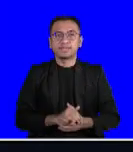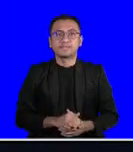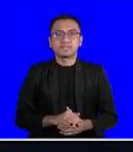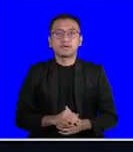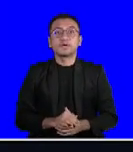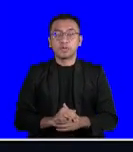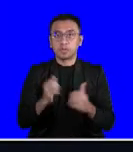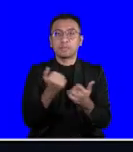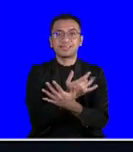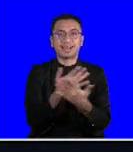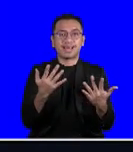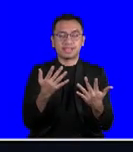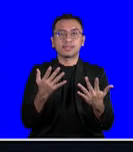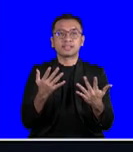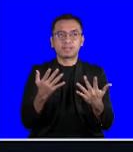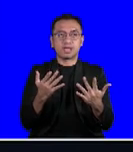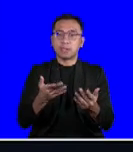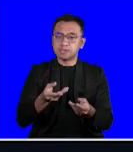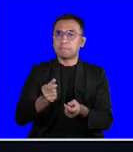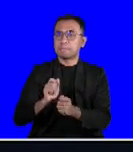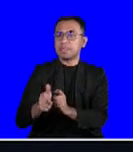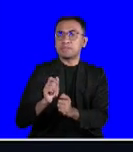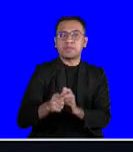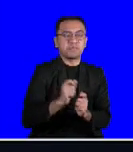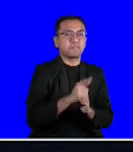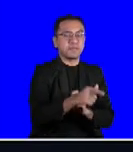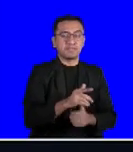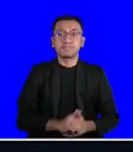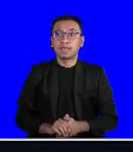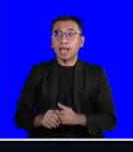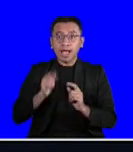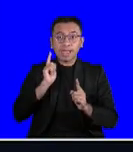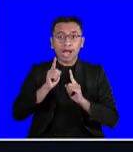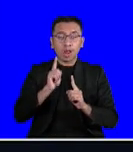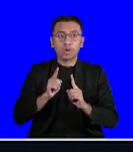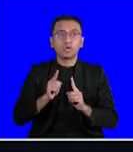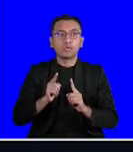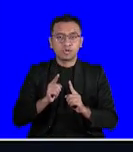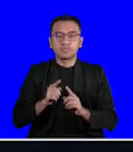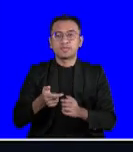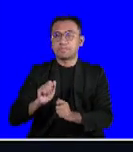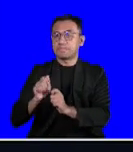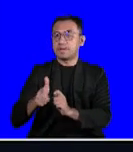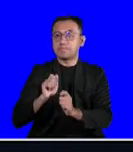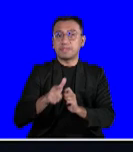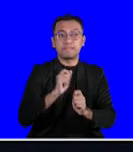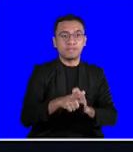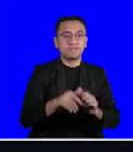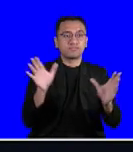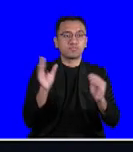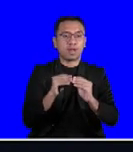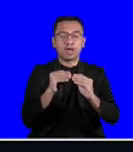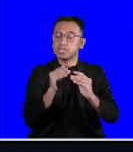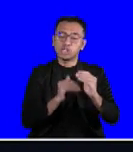bagi masyarakat untuk berbelanja. Nah, kalau tingkat belanja atau tingkat konsumsi masyarakat meningkat,